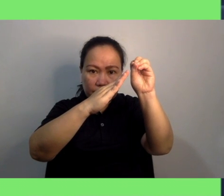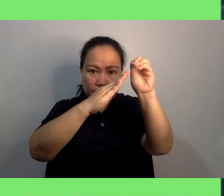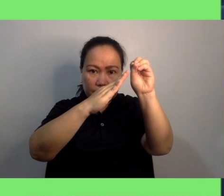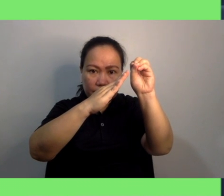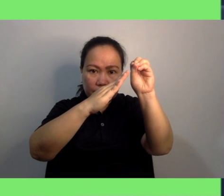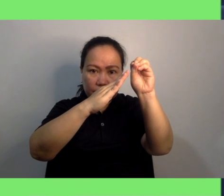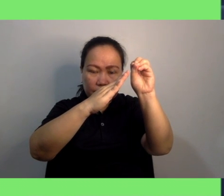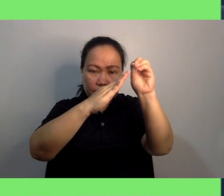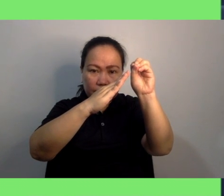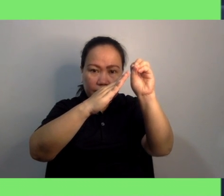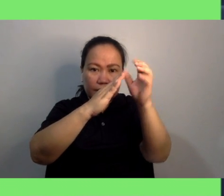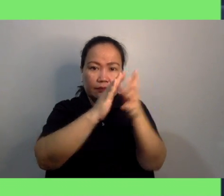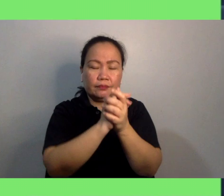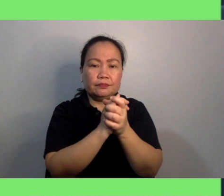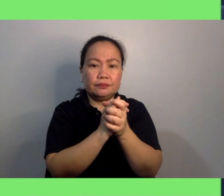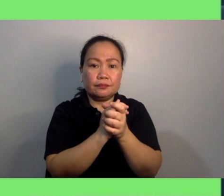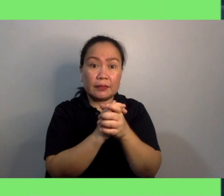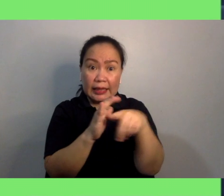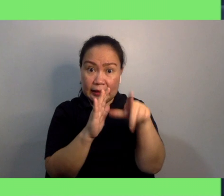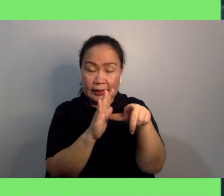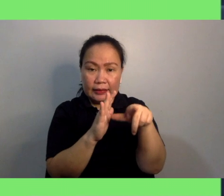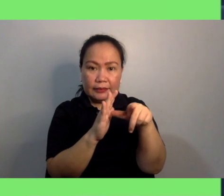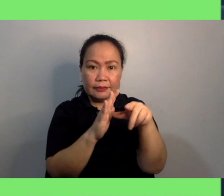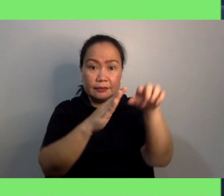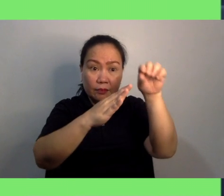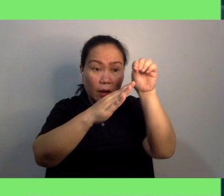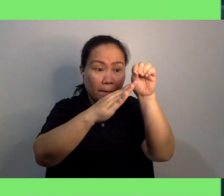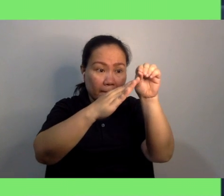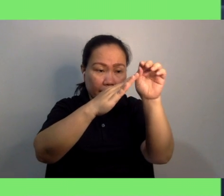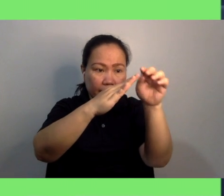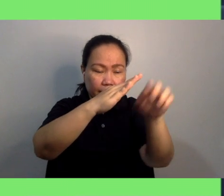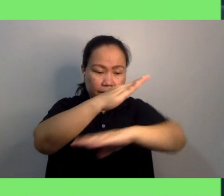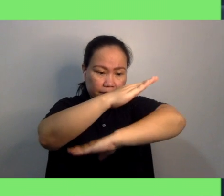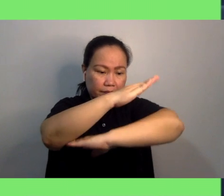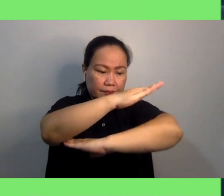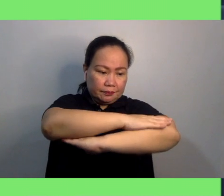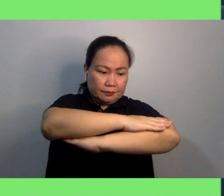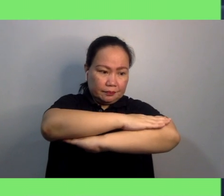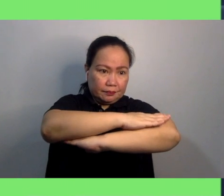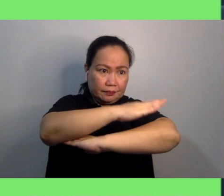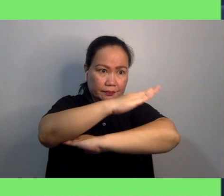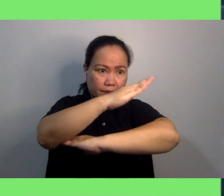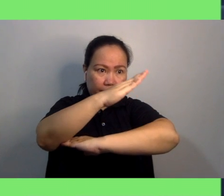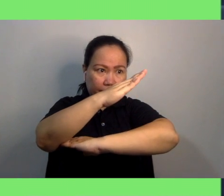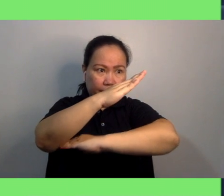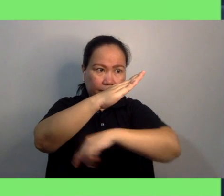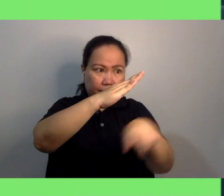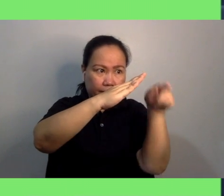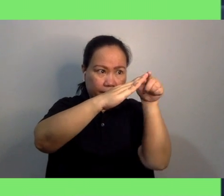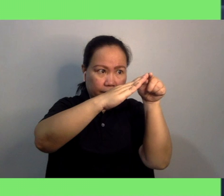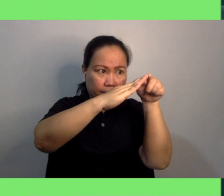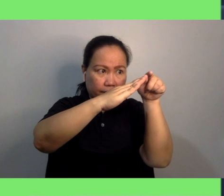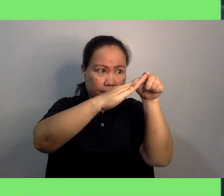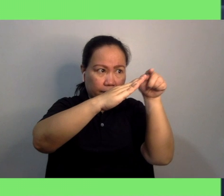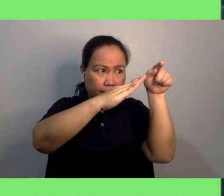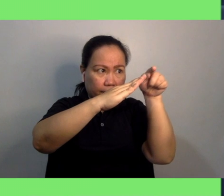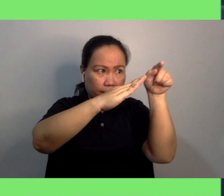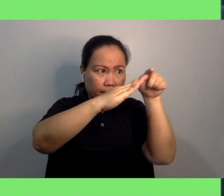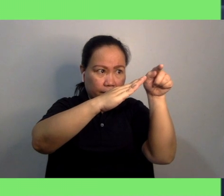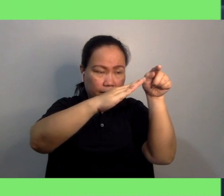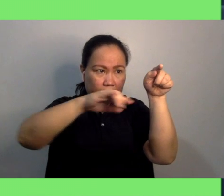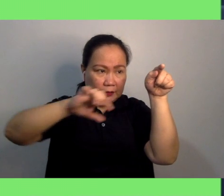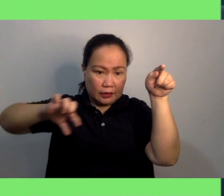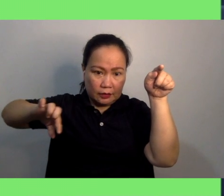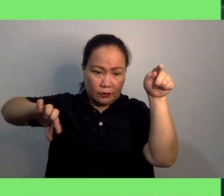dito. Okay? So, magmamark ka dito ng point. So, pag meron ka ng point dyan, i-connect mo na lang po